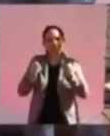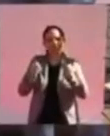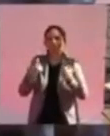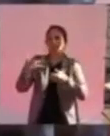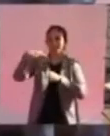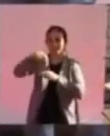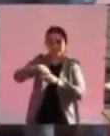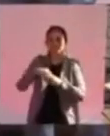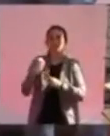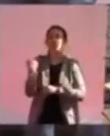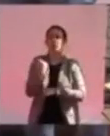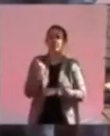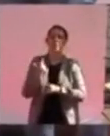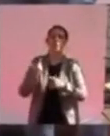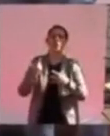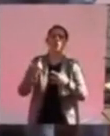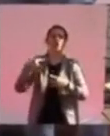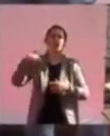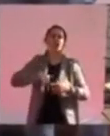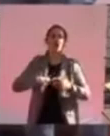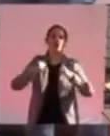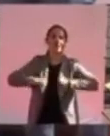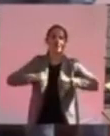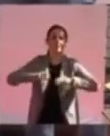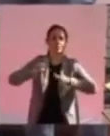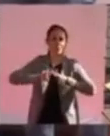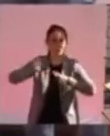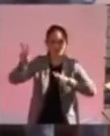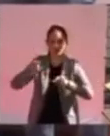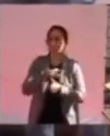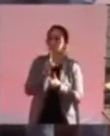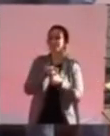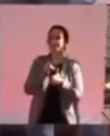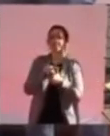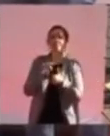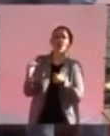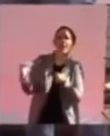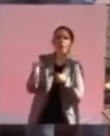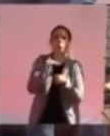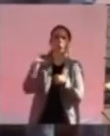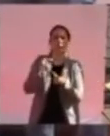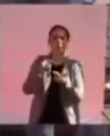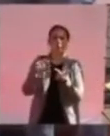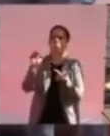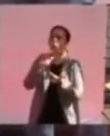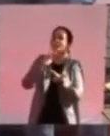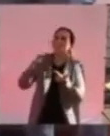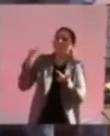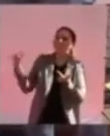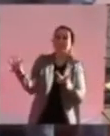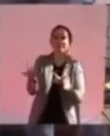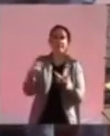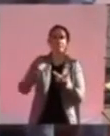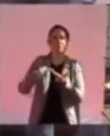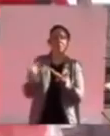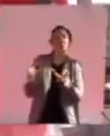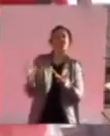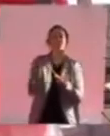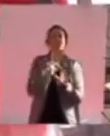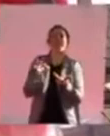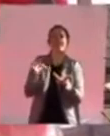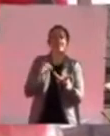nazionale equita universalità solidarietà e